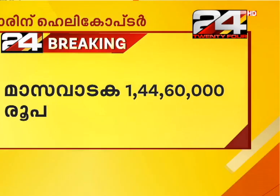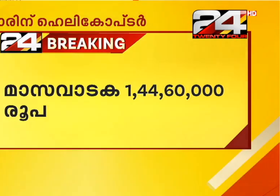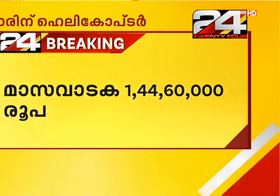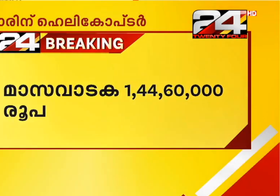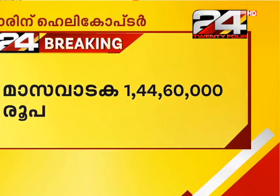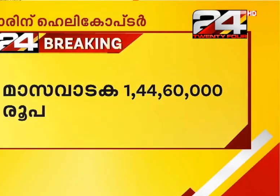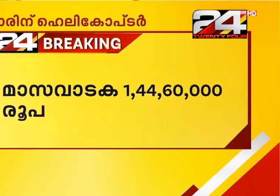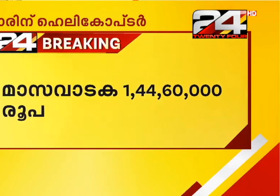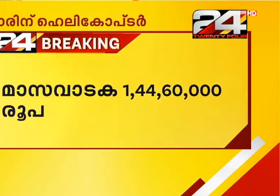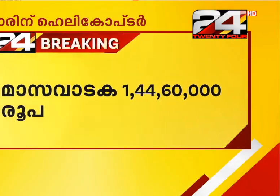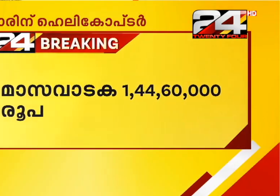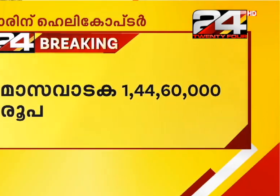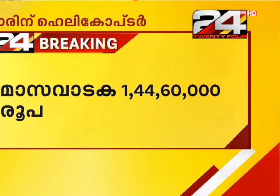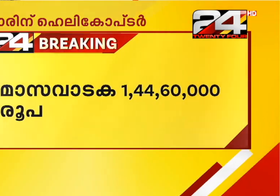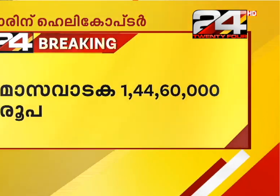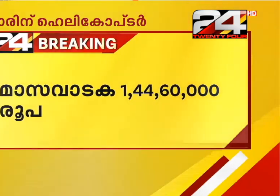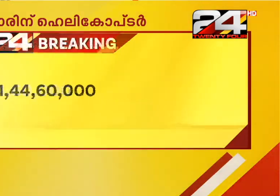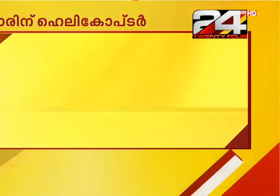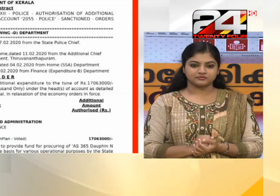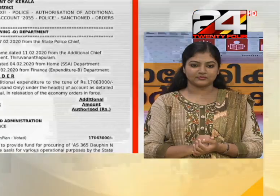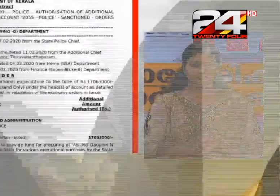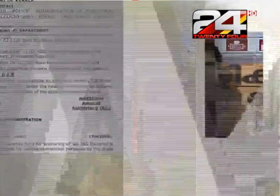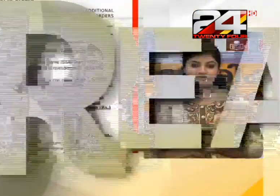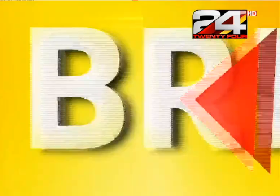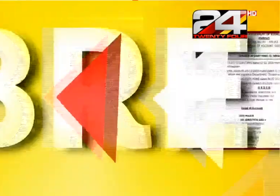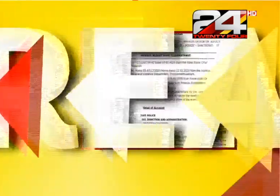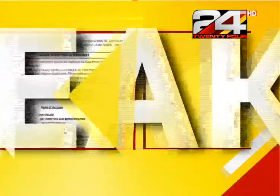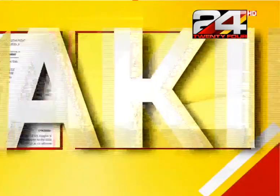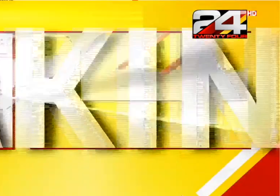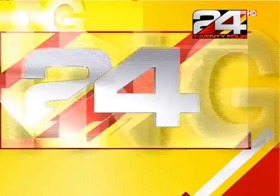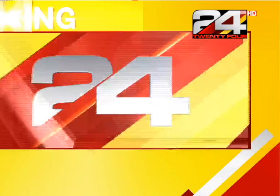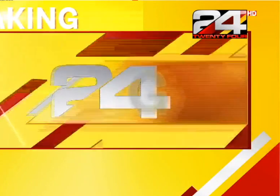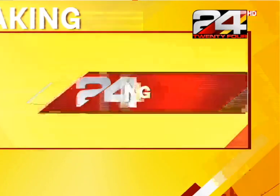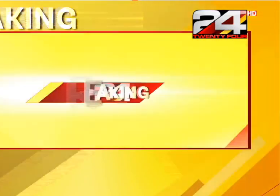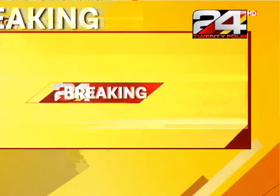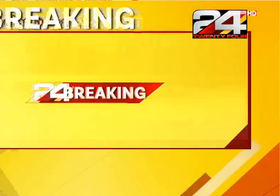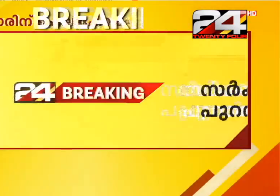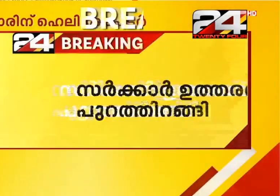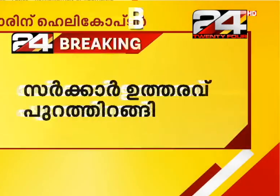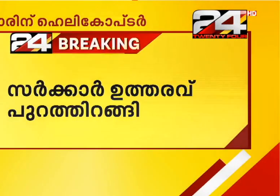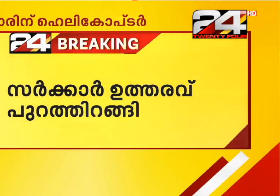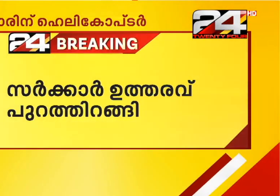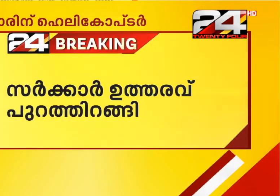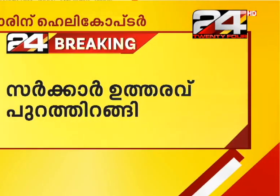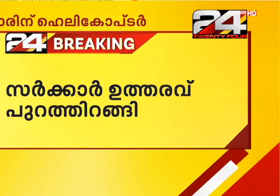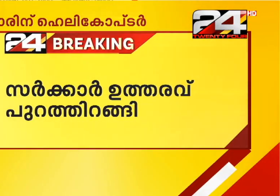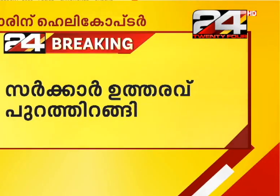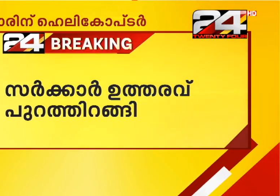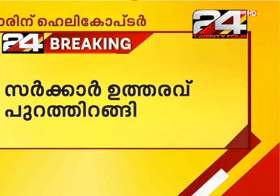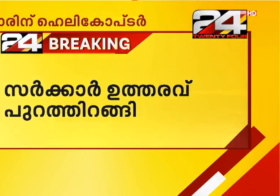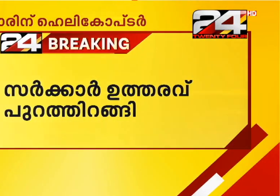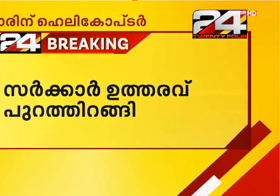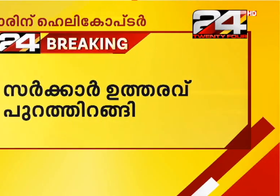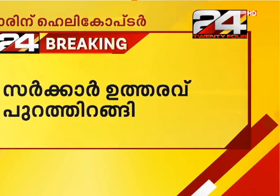60 മണിക്കൂർ ഓടിക്കാൻ പ്രതിമാസം തയ്യാറാണെന്നായിരുന്നു ചിത്തൻ ഏവിയേഷൻ നേരത്തെ അറിയിച്ചിരുന്നത്. ഇതിപ്പോൾ എടുക്കുന്ന AS-65